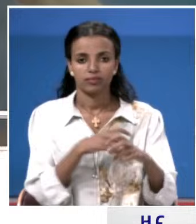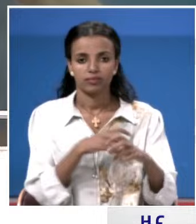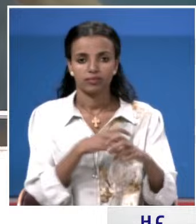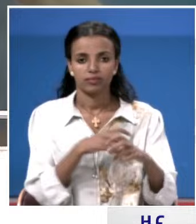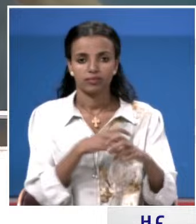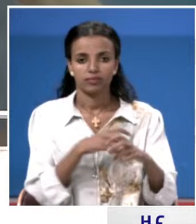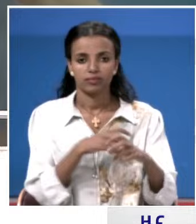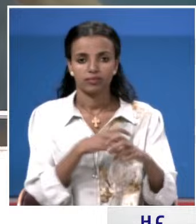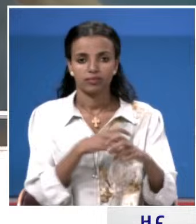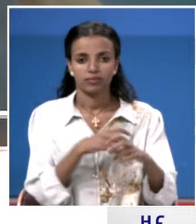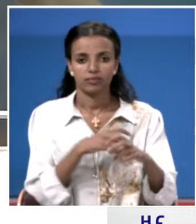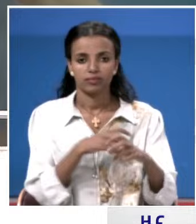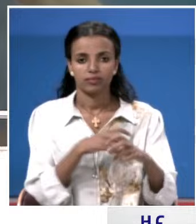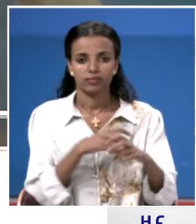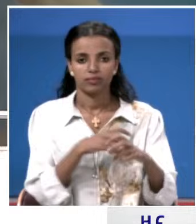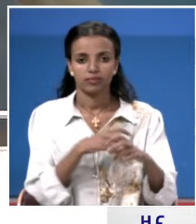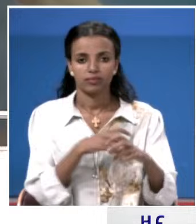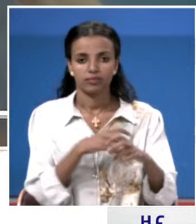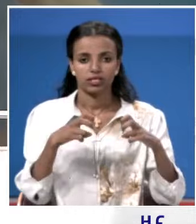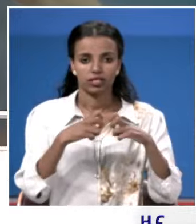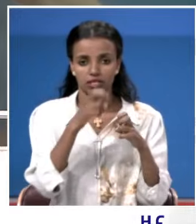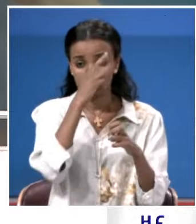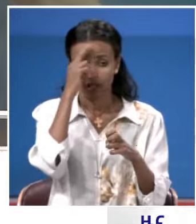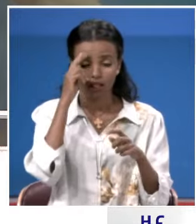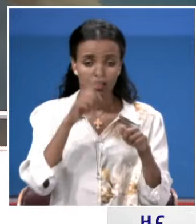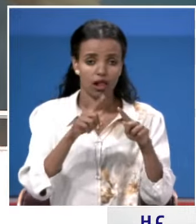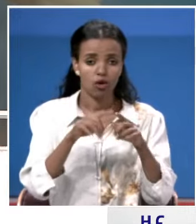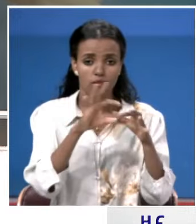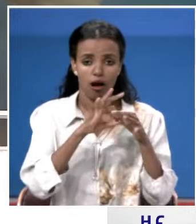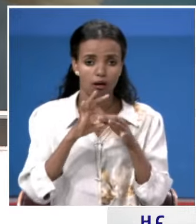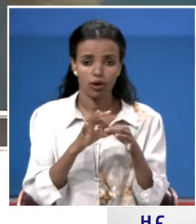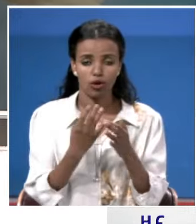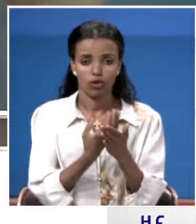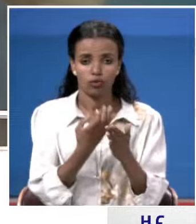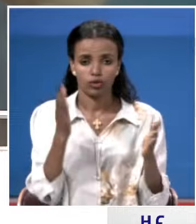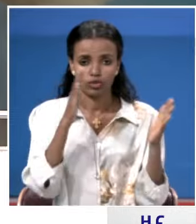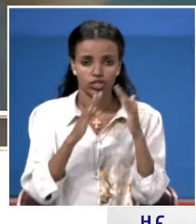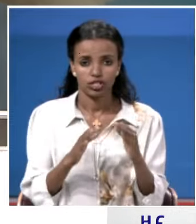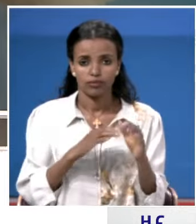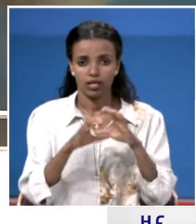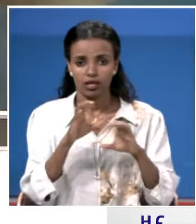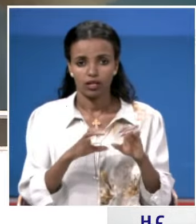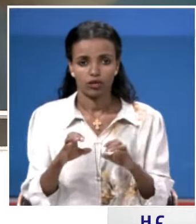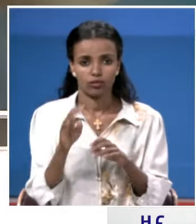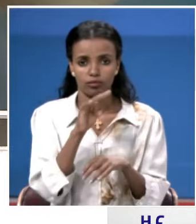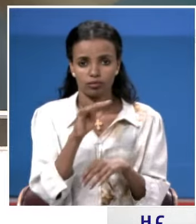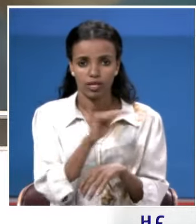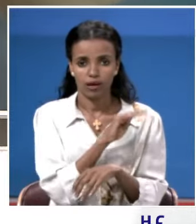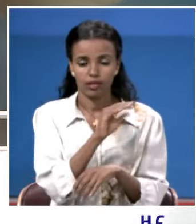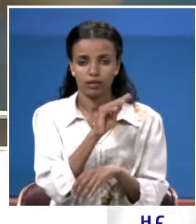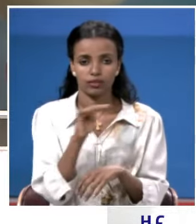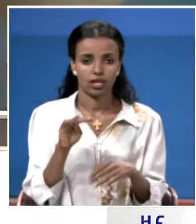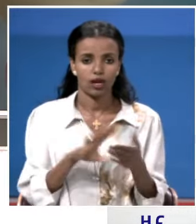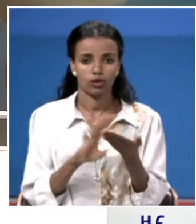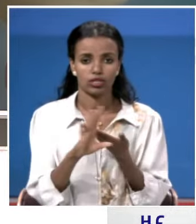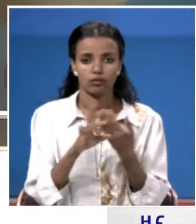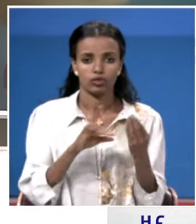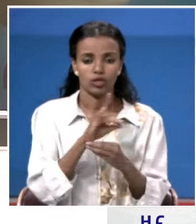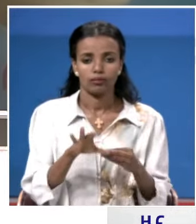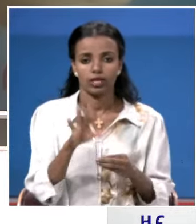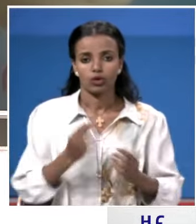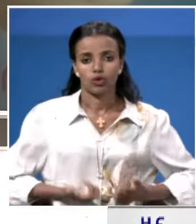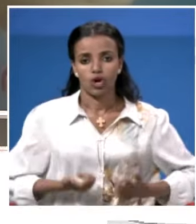በአማራ ክልል በተፈጠረው የተራዘመ ግጭት ምክንያት ለተለያዩ ማህበራዊና ኢኮኖሚያዊ ችግሮች መዳረጋቸውን በምዕራብና ምስራቅ ጎጃም ዞኖች የሚገኙ